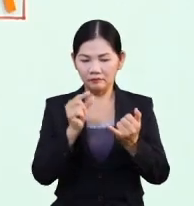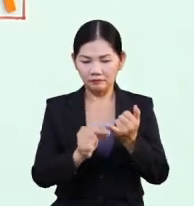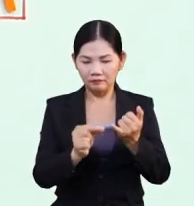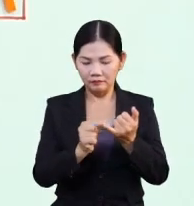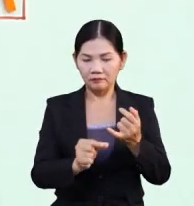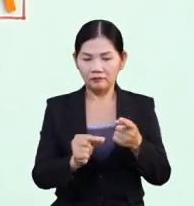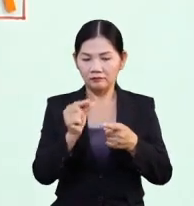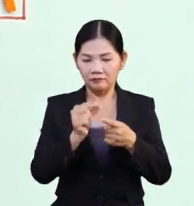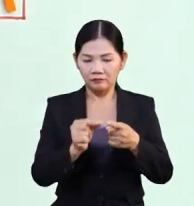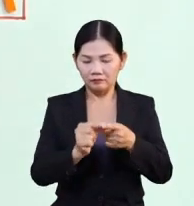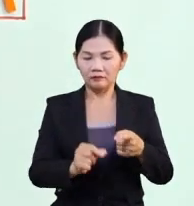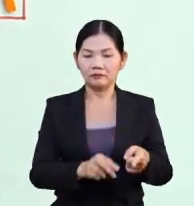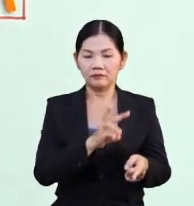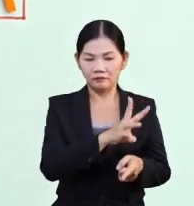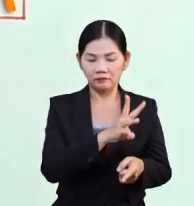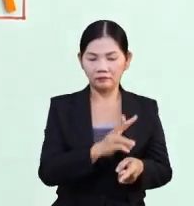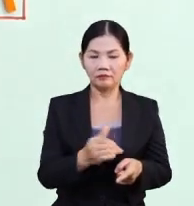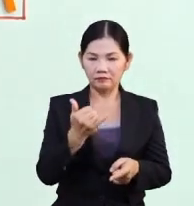ចាតោះឥឡូវគឺអាចជាមួយអ្នកគ្រូទាំងអស់គ្នាតោះចំណោតចំការទី1ផ្ដល់ផលសណ្ដែកបានទម្ងន់